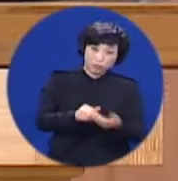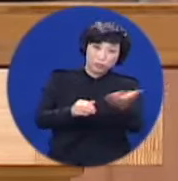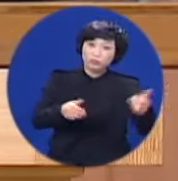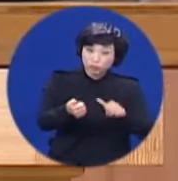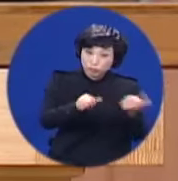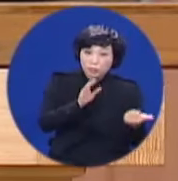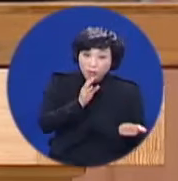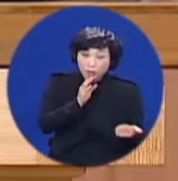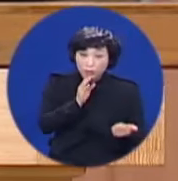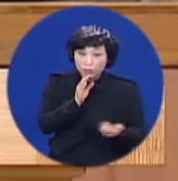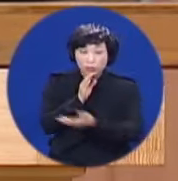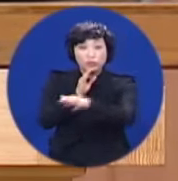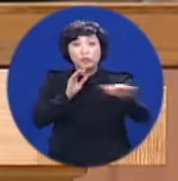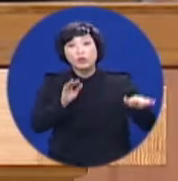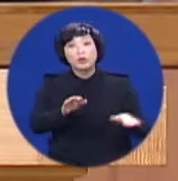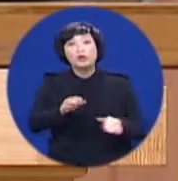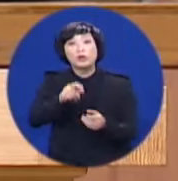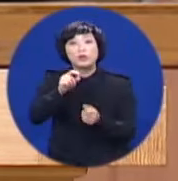우리 살려고 왔다 이 말이오.